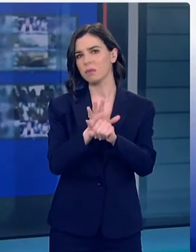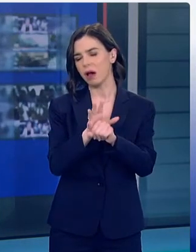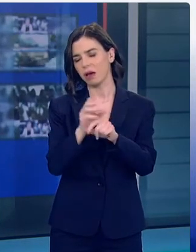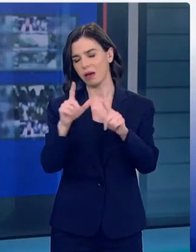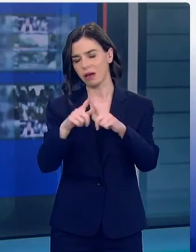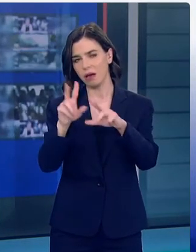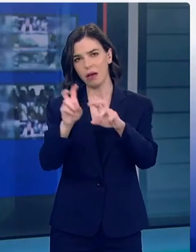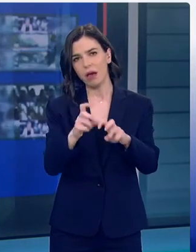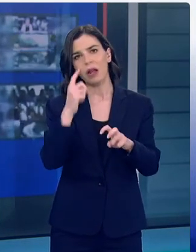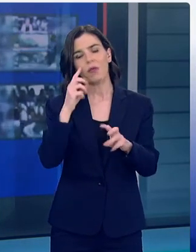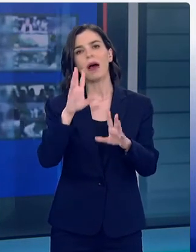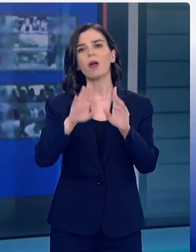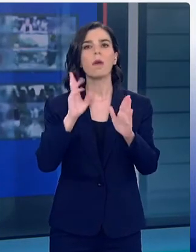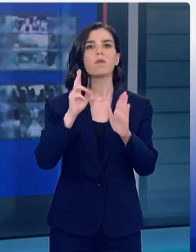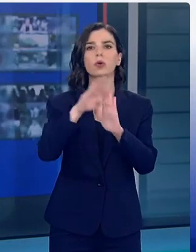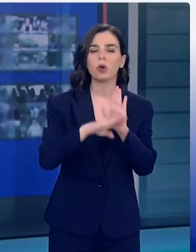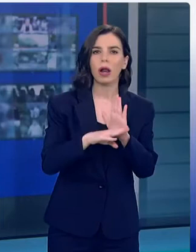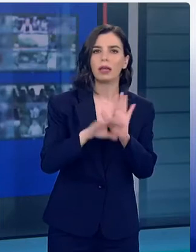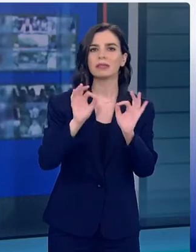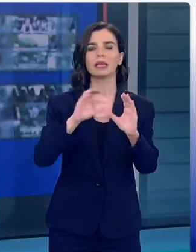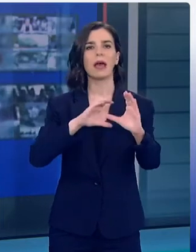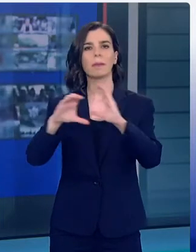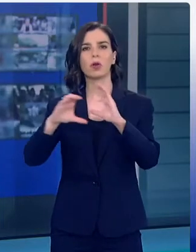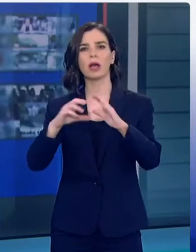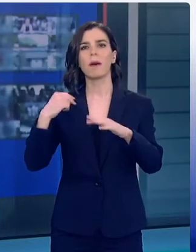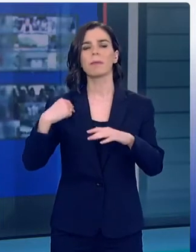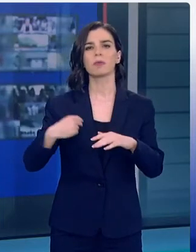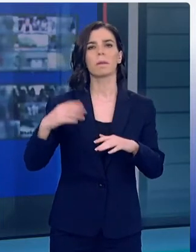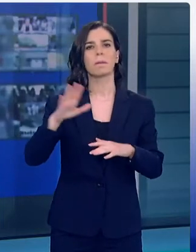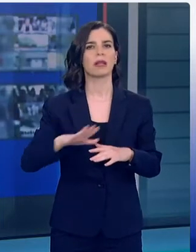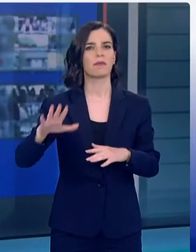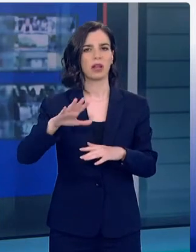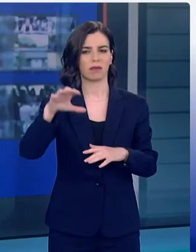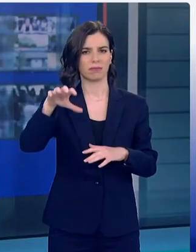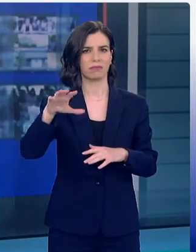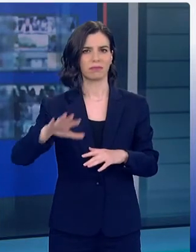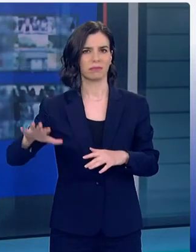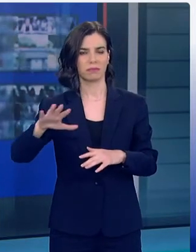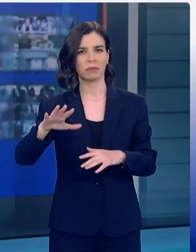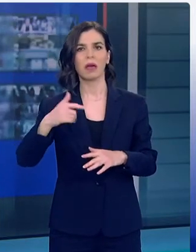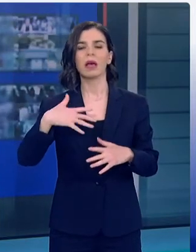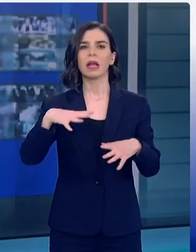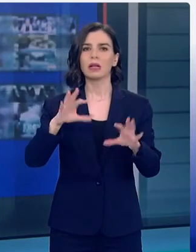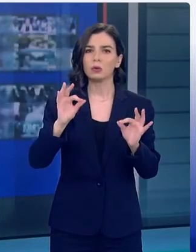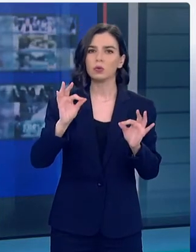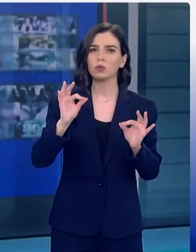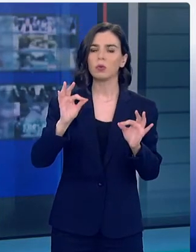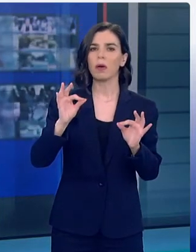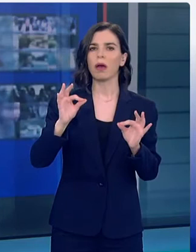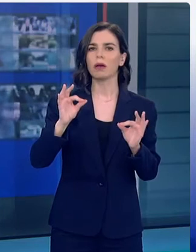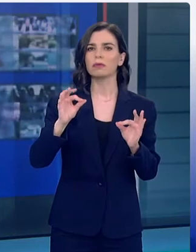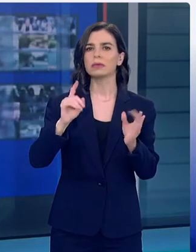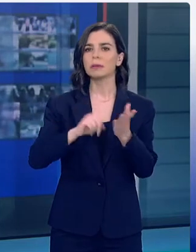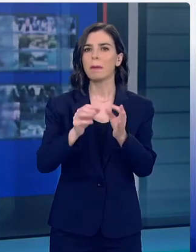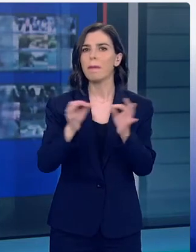αποτέλεσμα και με βάση τα πρωτόκολλά μας και σε συνεννόηση με τη Δημοτική και Περιφερειακή Αρχή της περιοχής, να προχωρήσουμε στα απαραίτητα